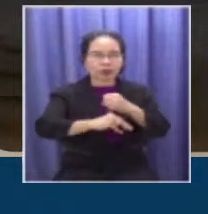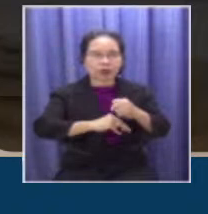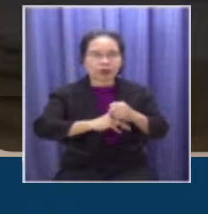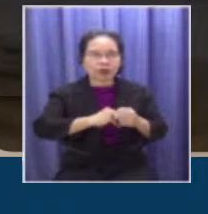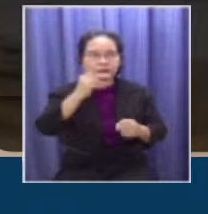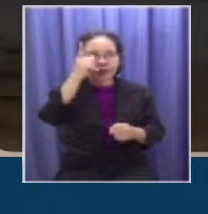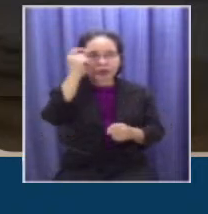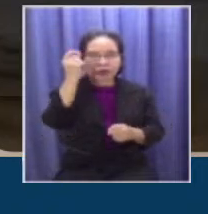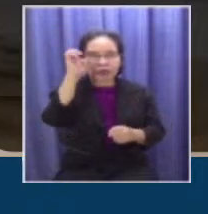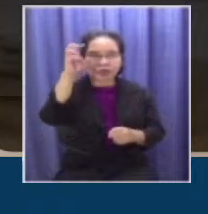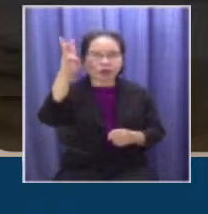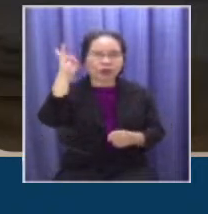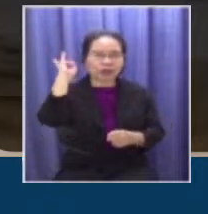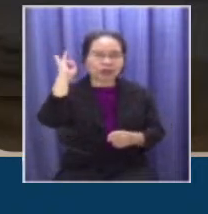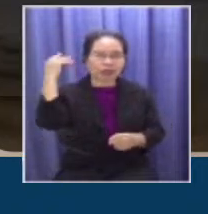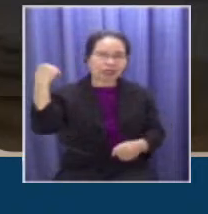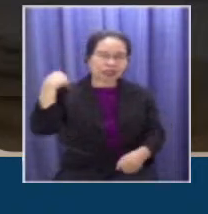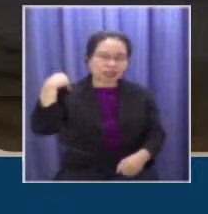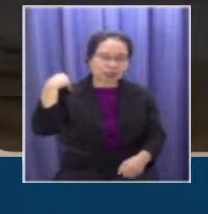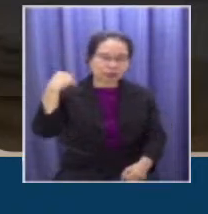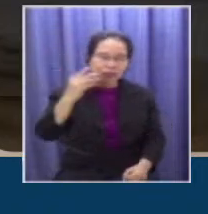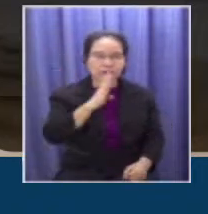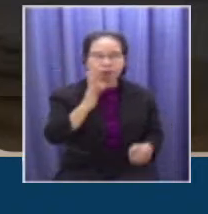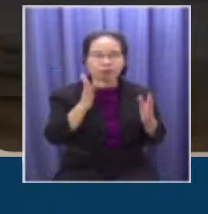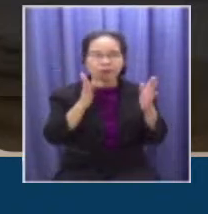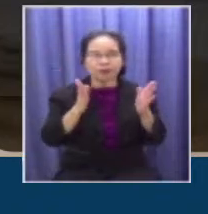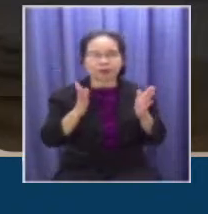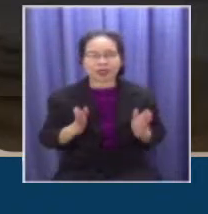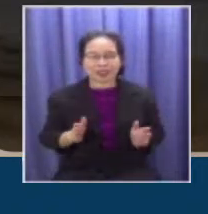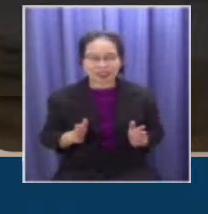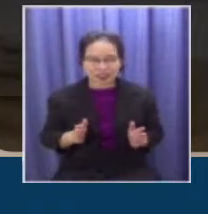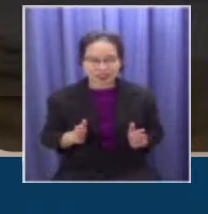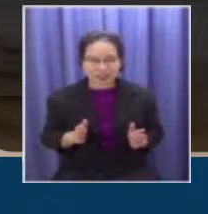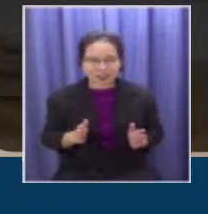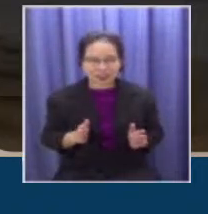asomafo ne nyuma ti du nan anchemu dumienu